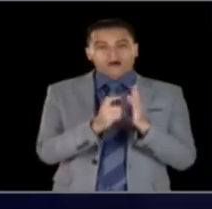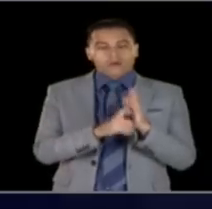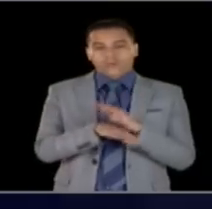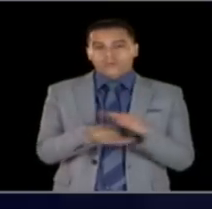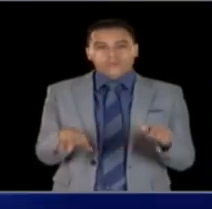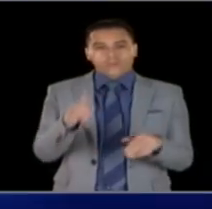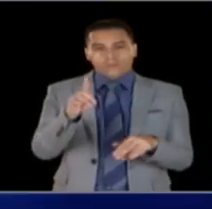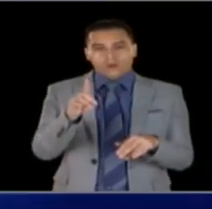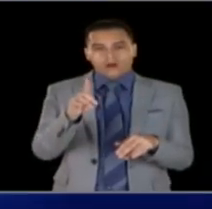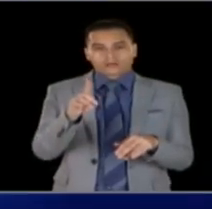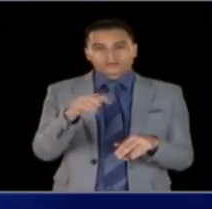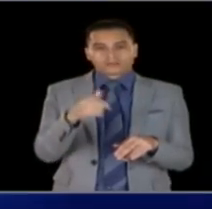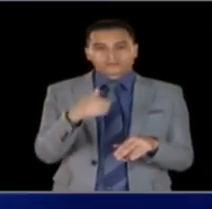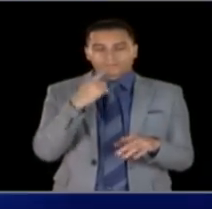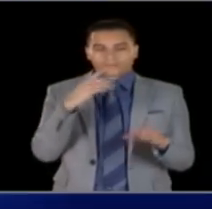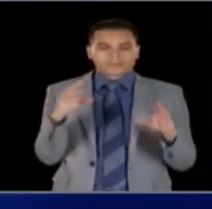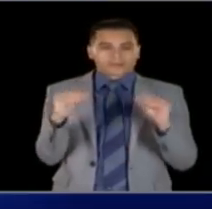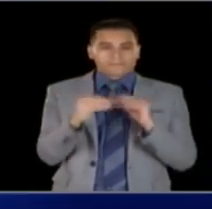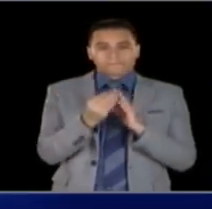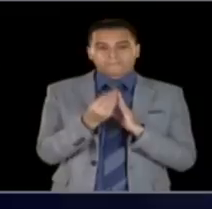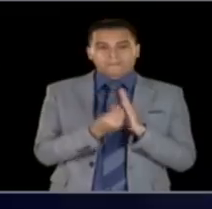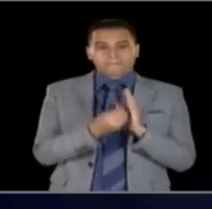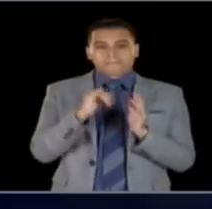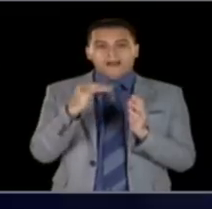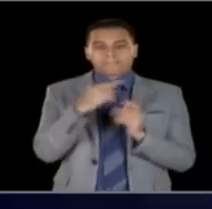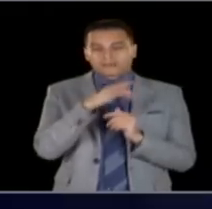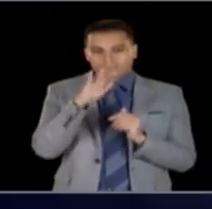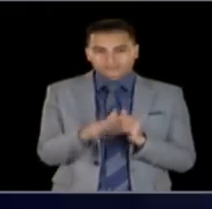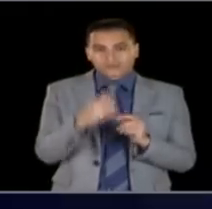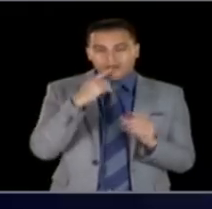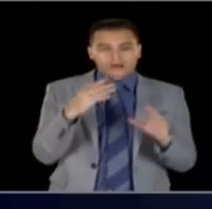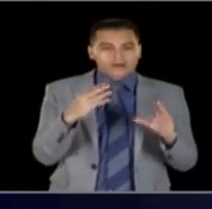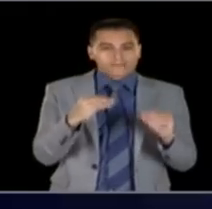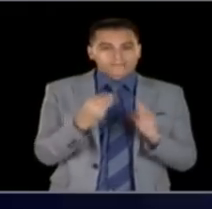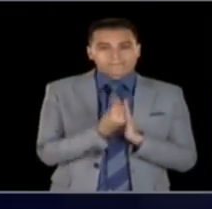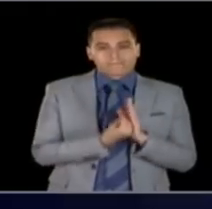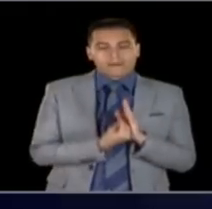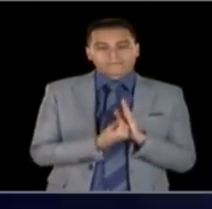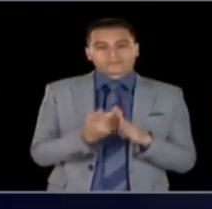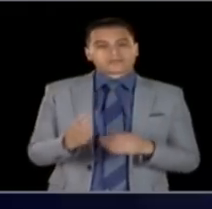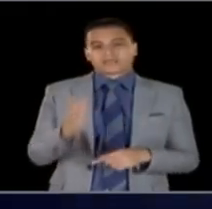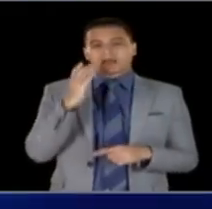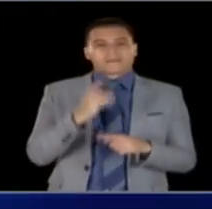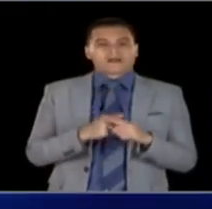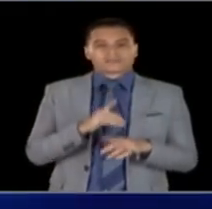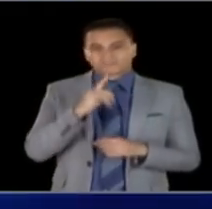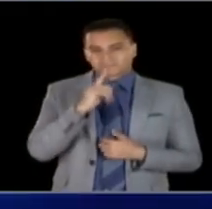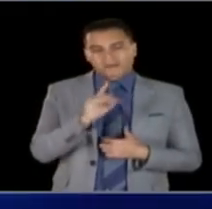عندنا واضح. أنا ما أعرفش هو داس أصلاً. محمد حسام داس على البصر، اتكلمتي معاه بقت إجابة